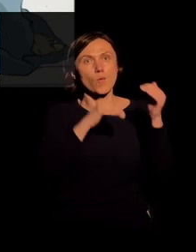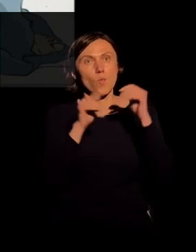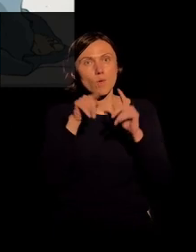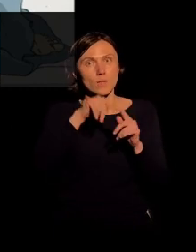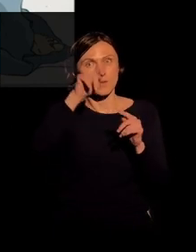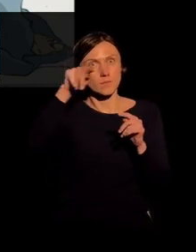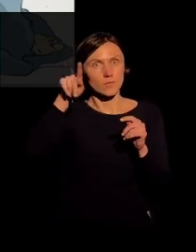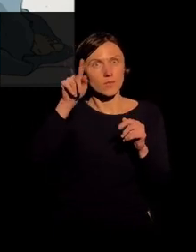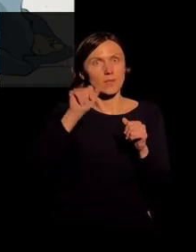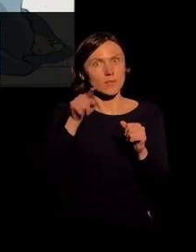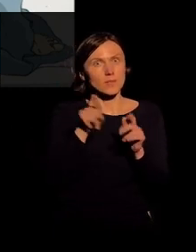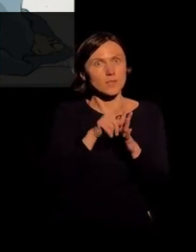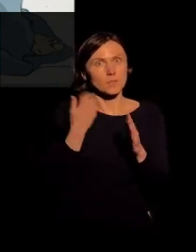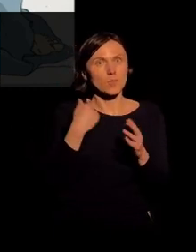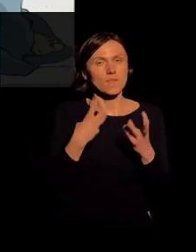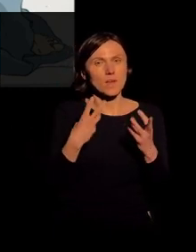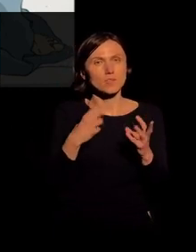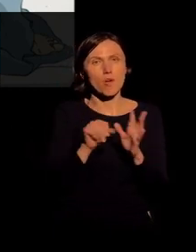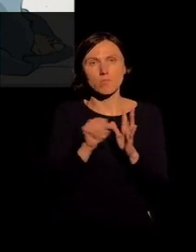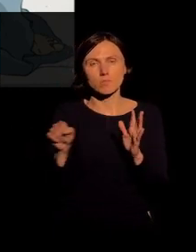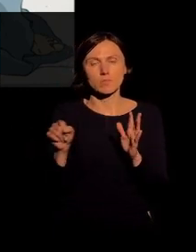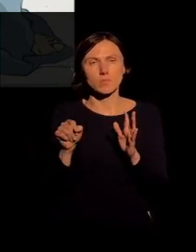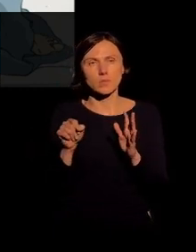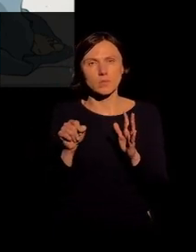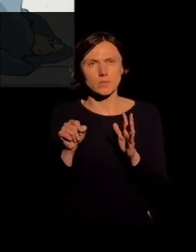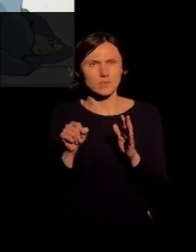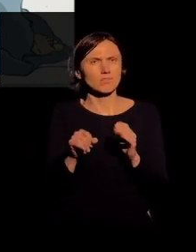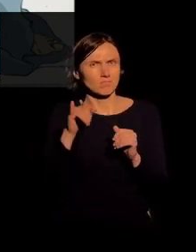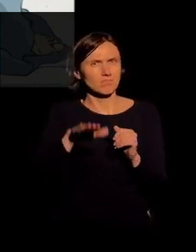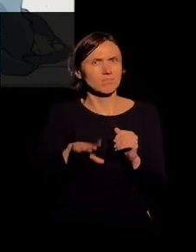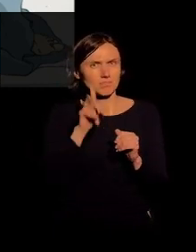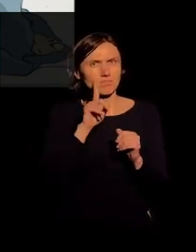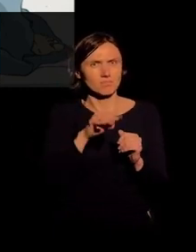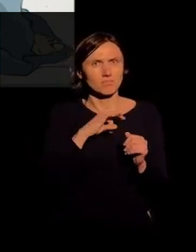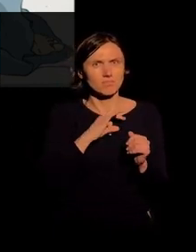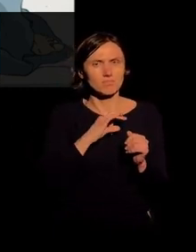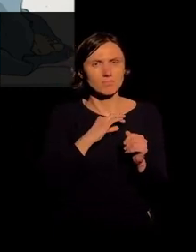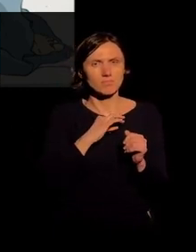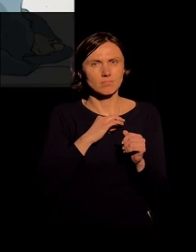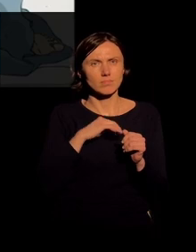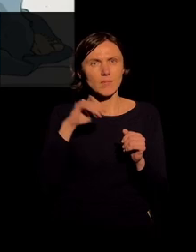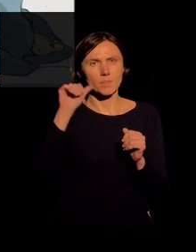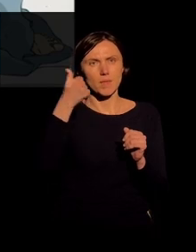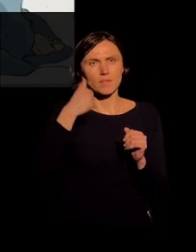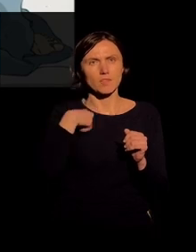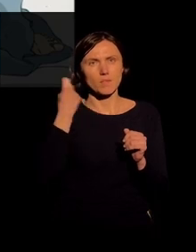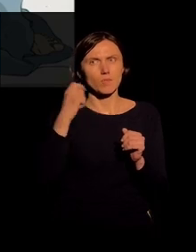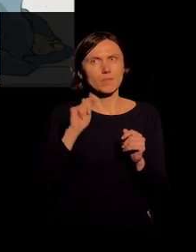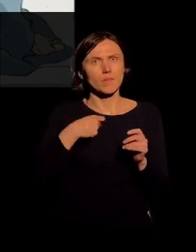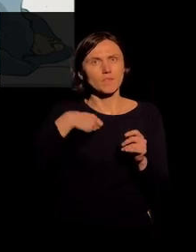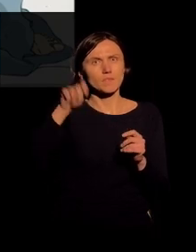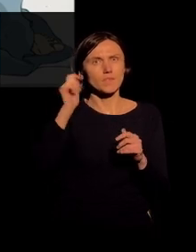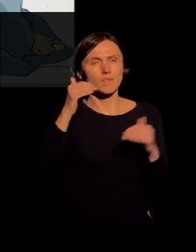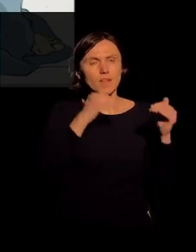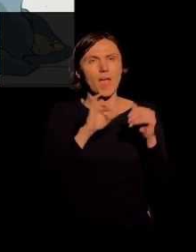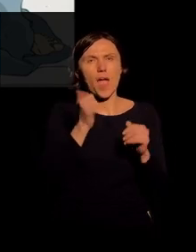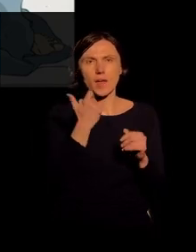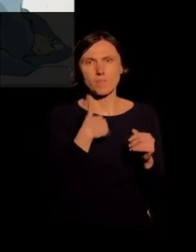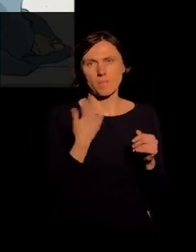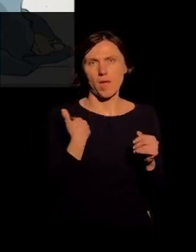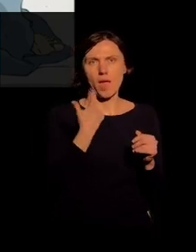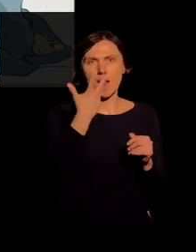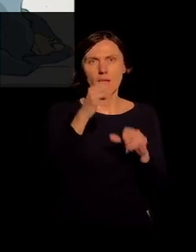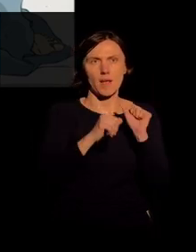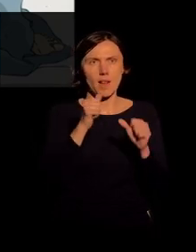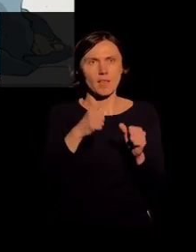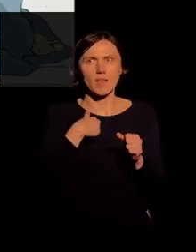też były bardzo ważne od samego chyba dzieciństwa mojego. Pierwszy raz byłem w Tatrach, jak miałem kilka lat i